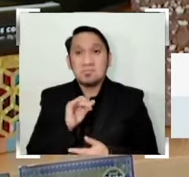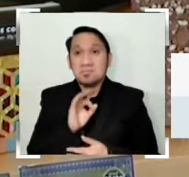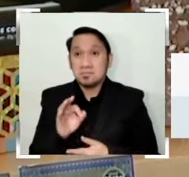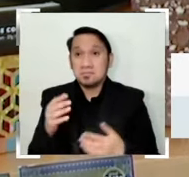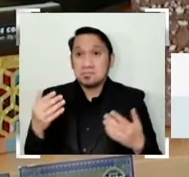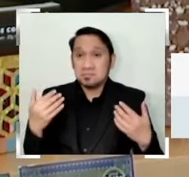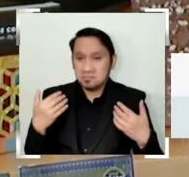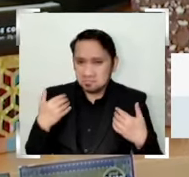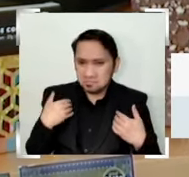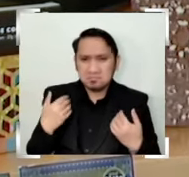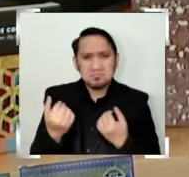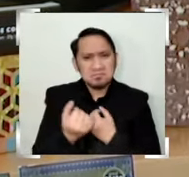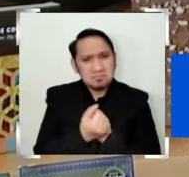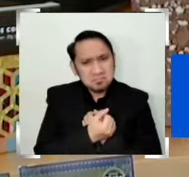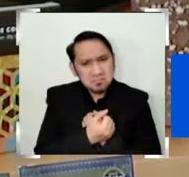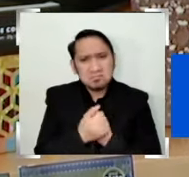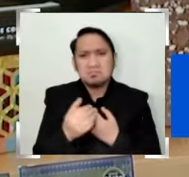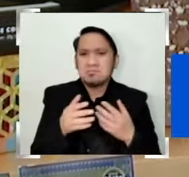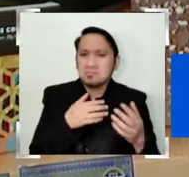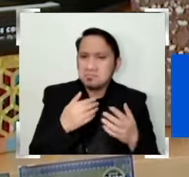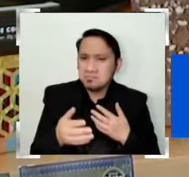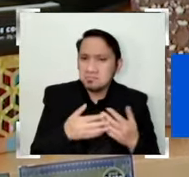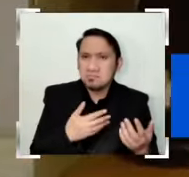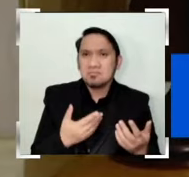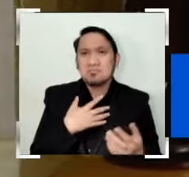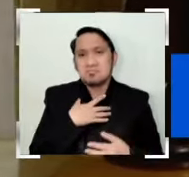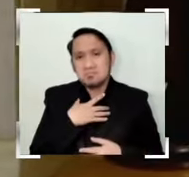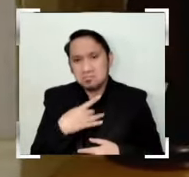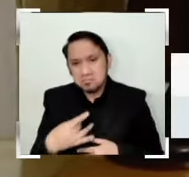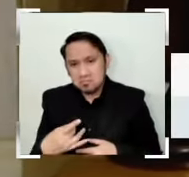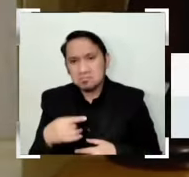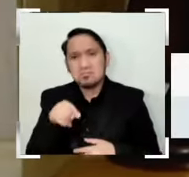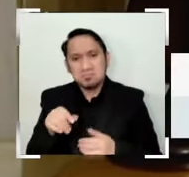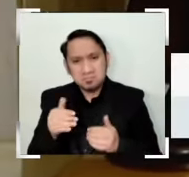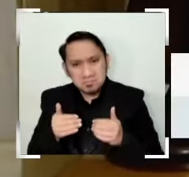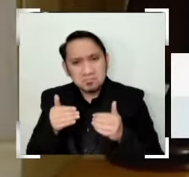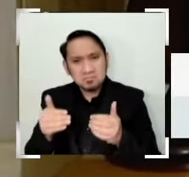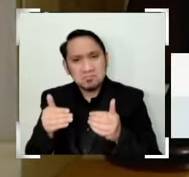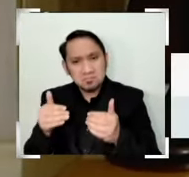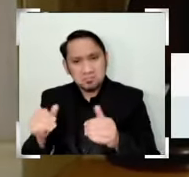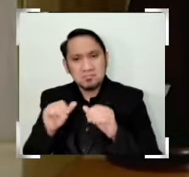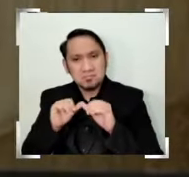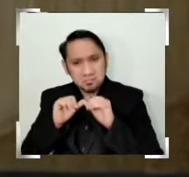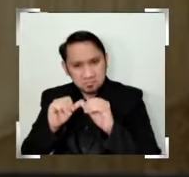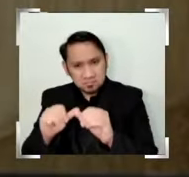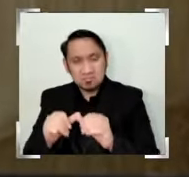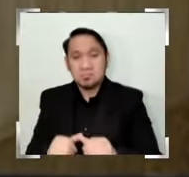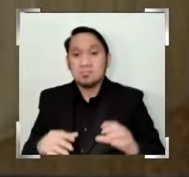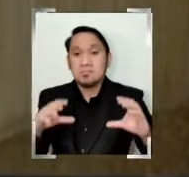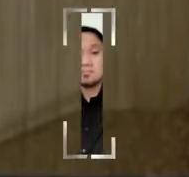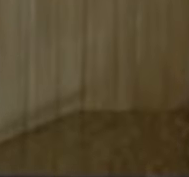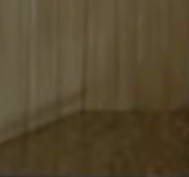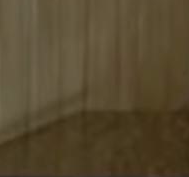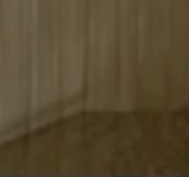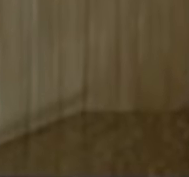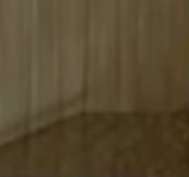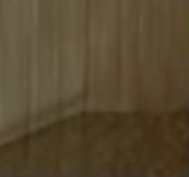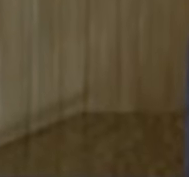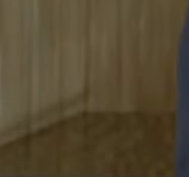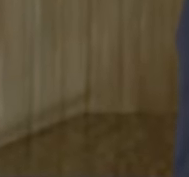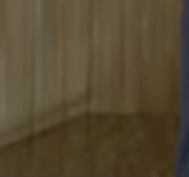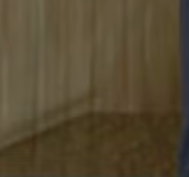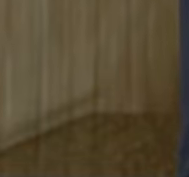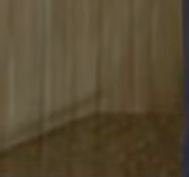for something, ipursige nila and go for it. Para sa GMA Integrated News, Katrina Son, ang